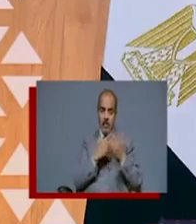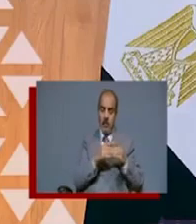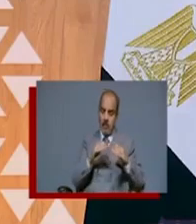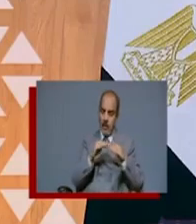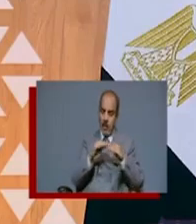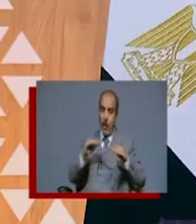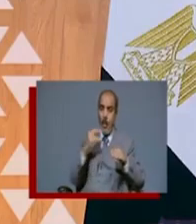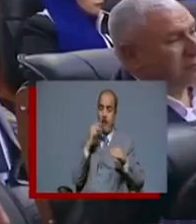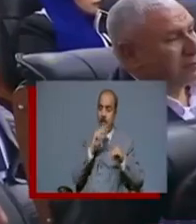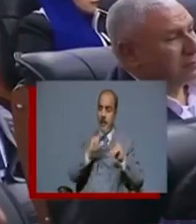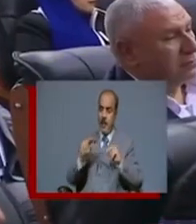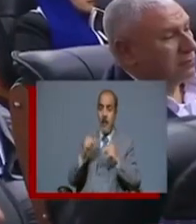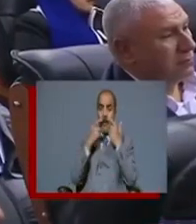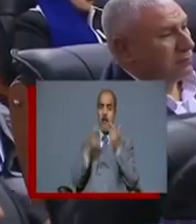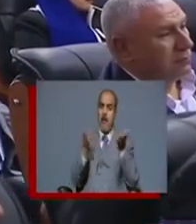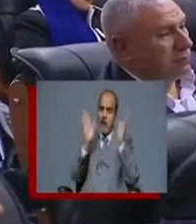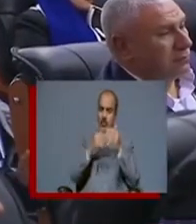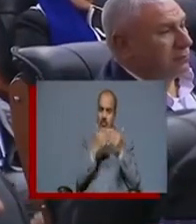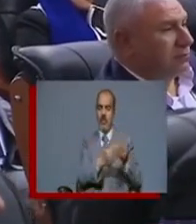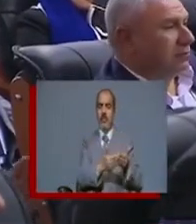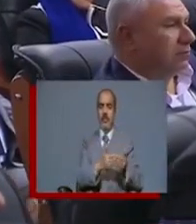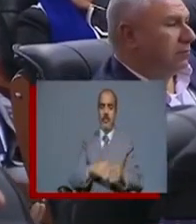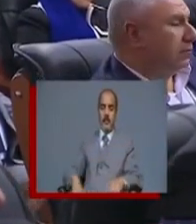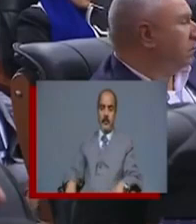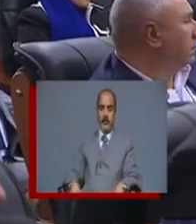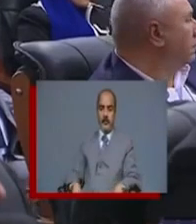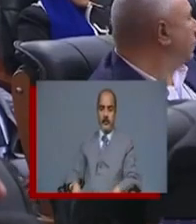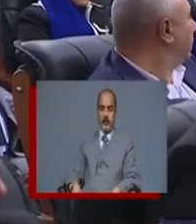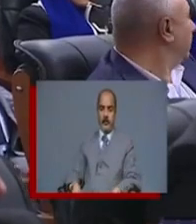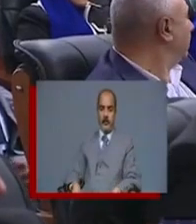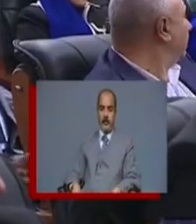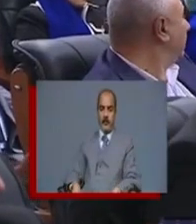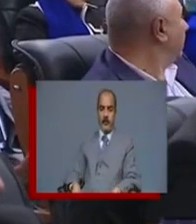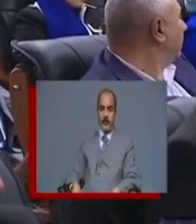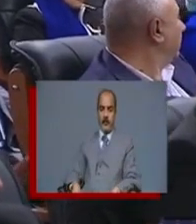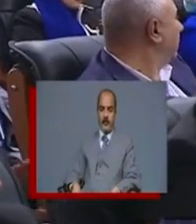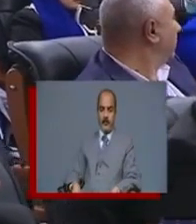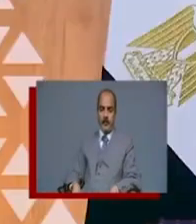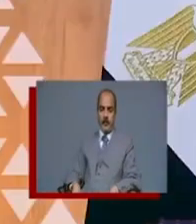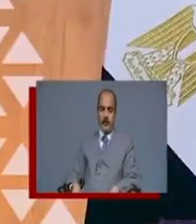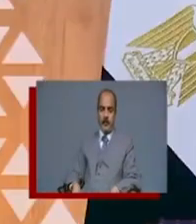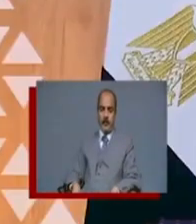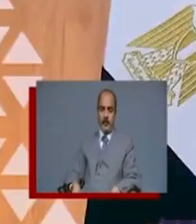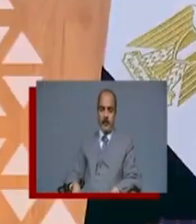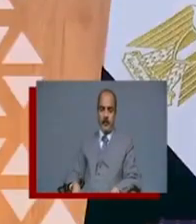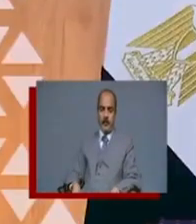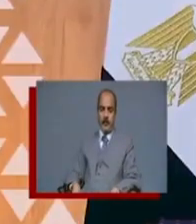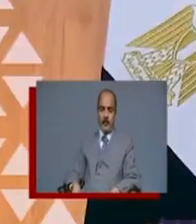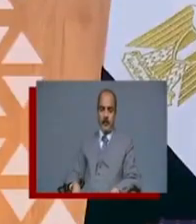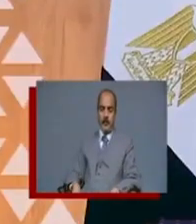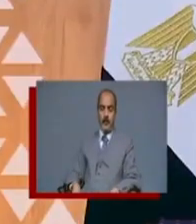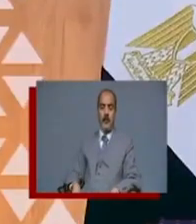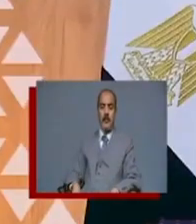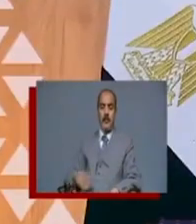تجميع روحات زي ما بنتكلم زي ما انا النهارده يوم السبت يوم السبت ده ما هو ده يوم عمل بس هو ده يوم تجميع الرحاب انا